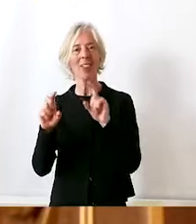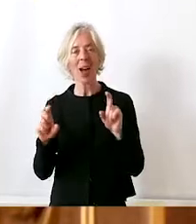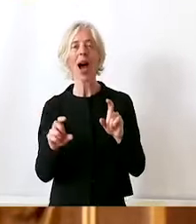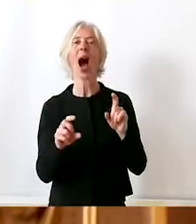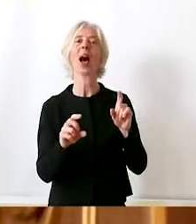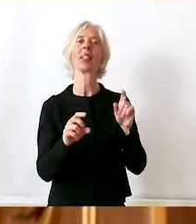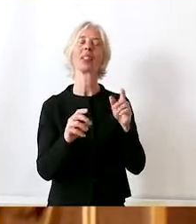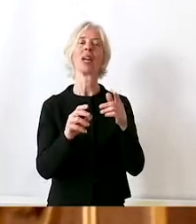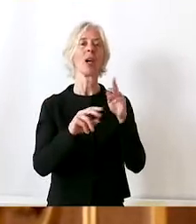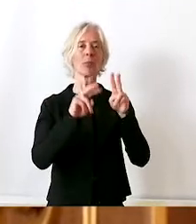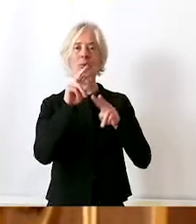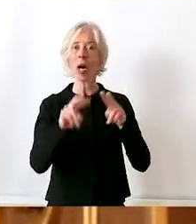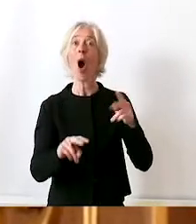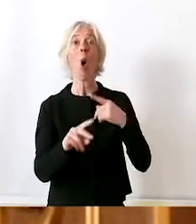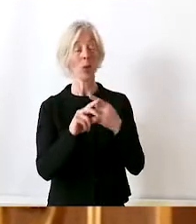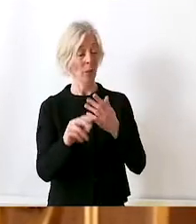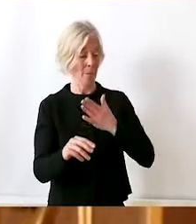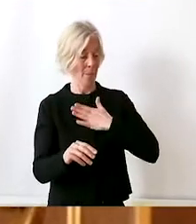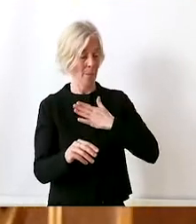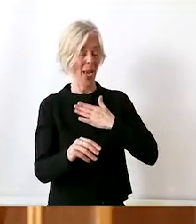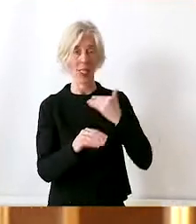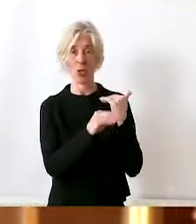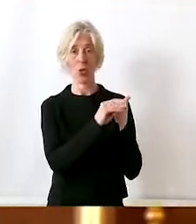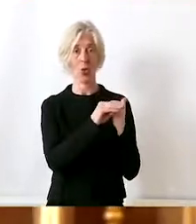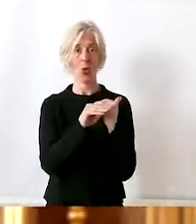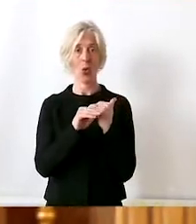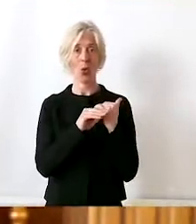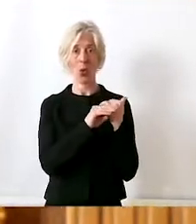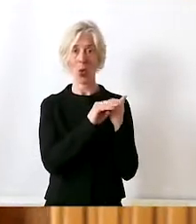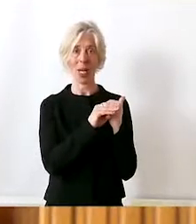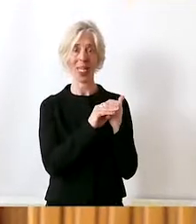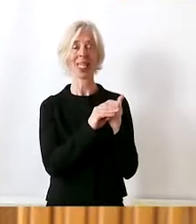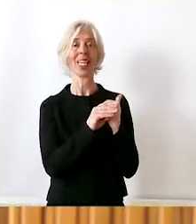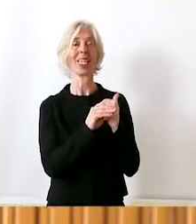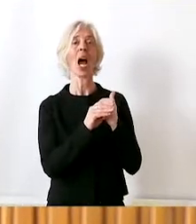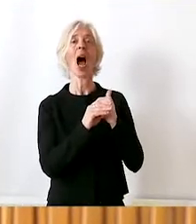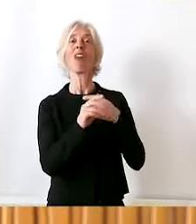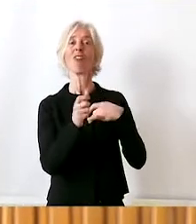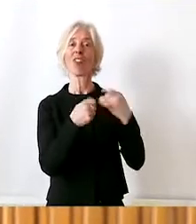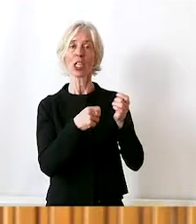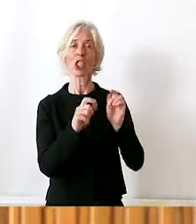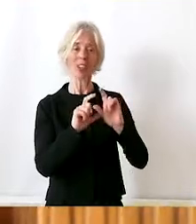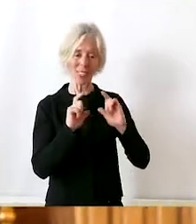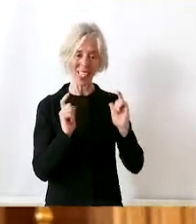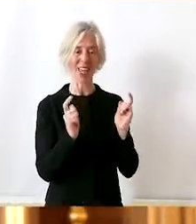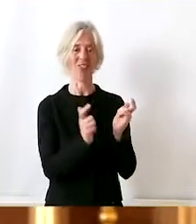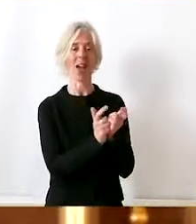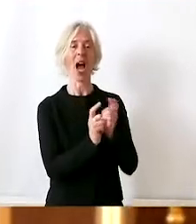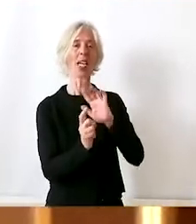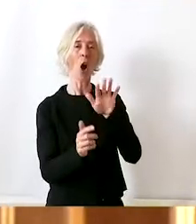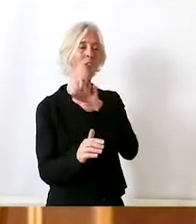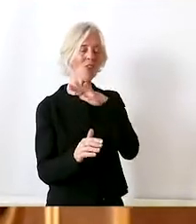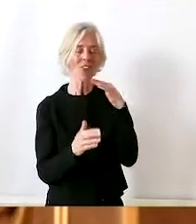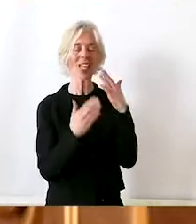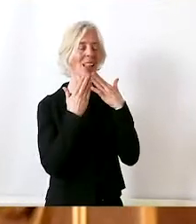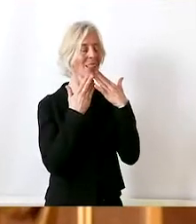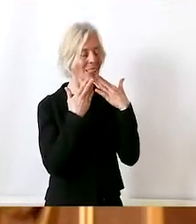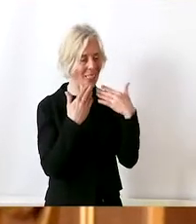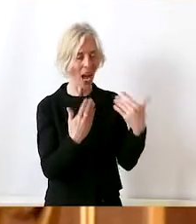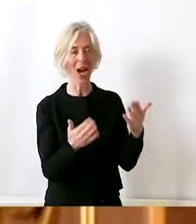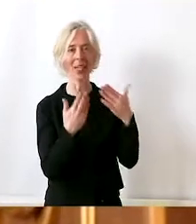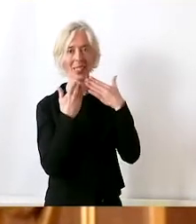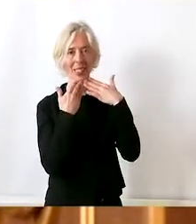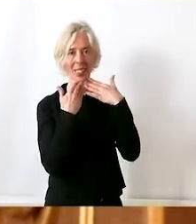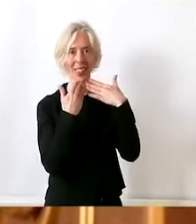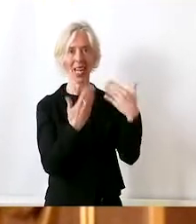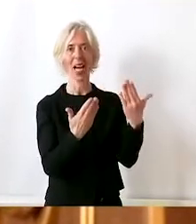die Kolleginnen und Kollegen aus meinem Referat mit viel Dank überziehen sozusagen.